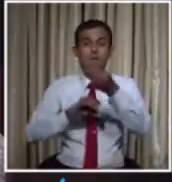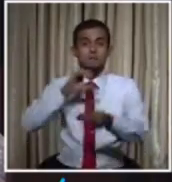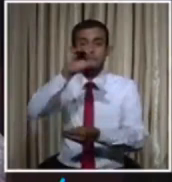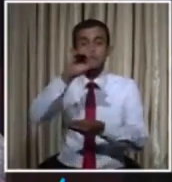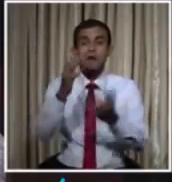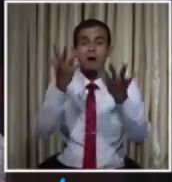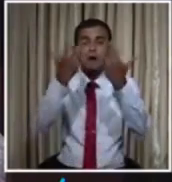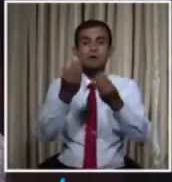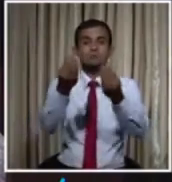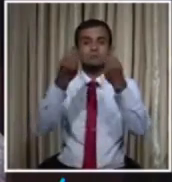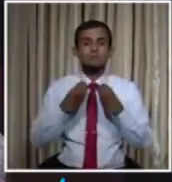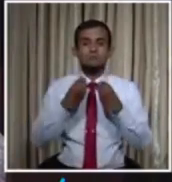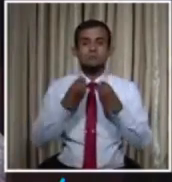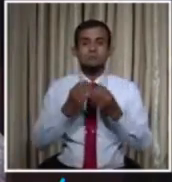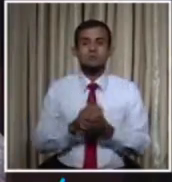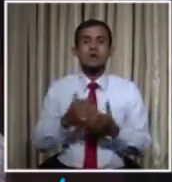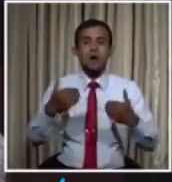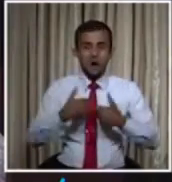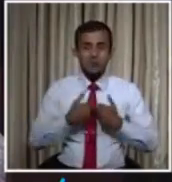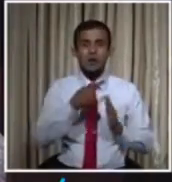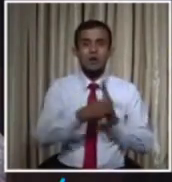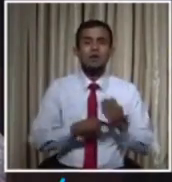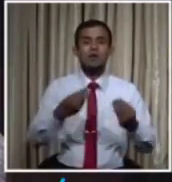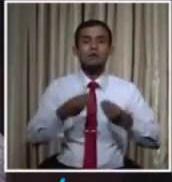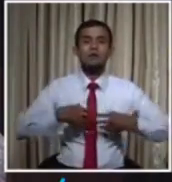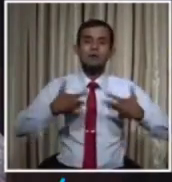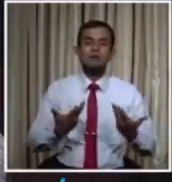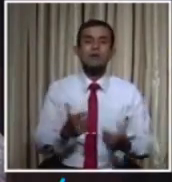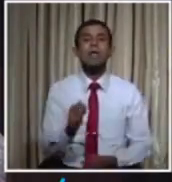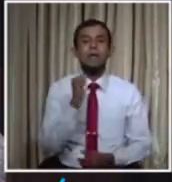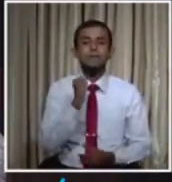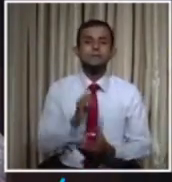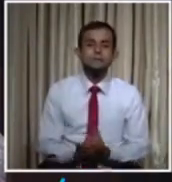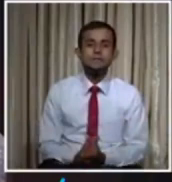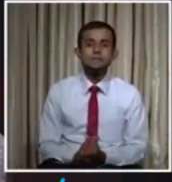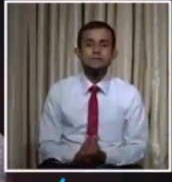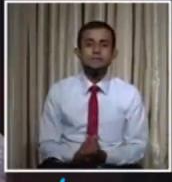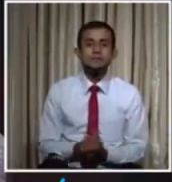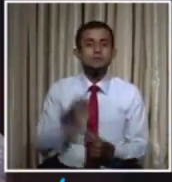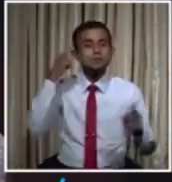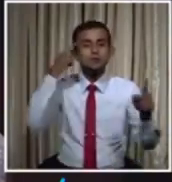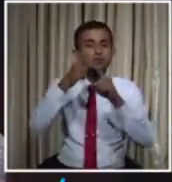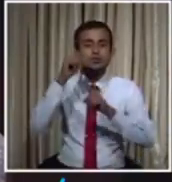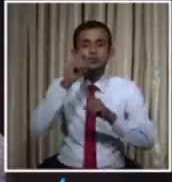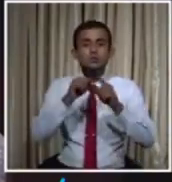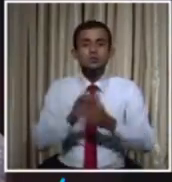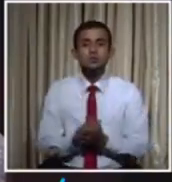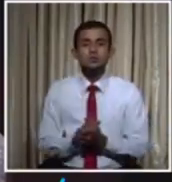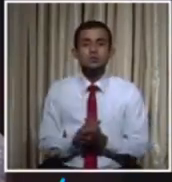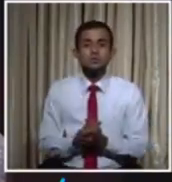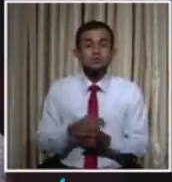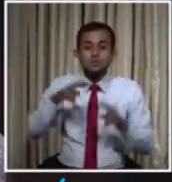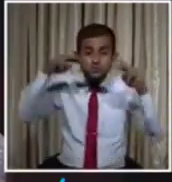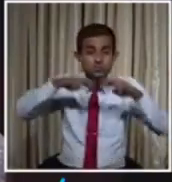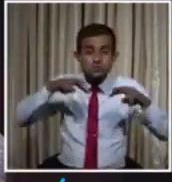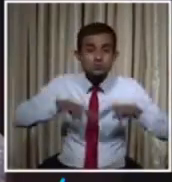ප්‍රමාණයක් ලබන්නට අපේ රට නොලබන්නටත් හේතු මොකක්ද? මේ කාරණාව පිළිබඳව ගැමුරින්